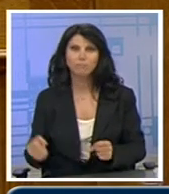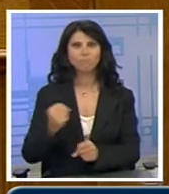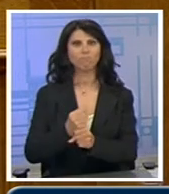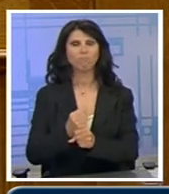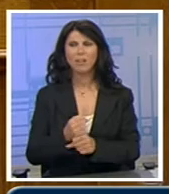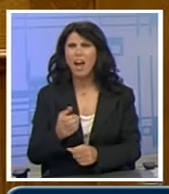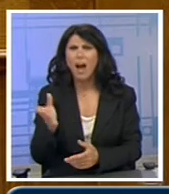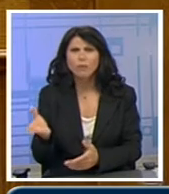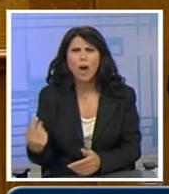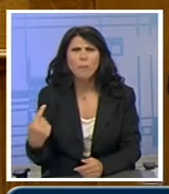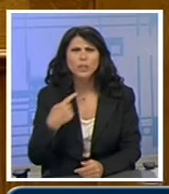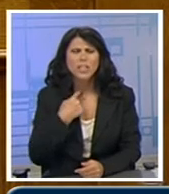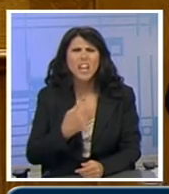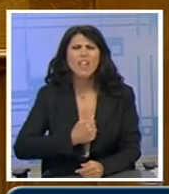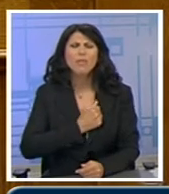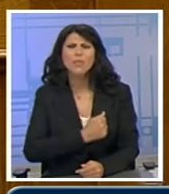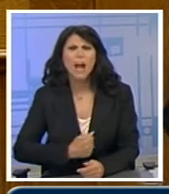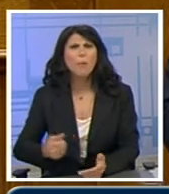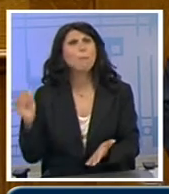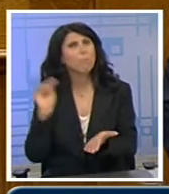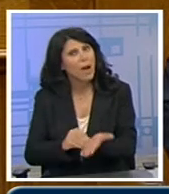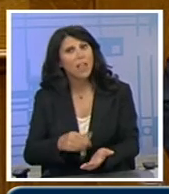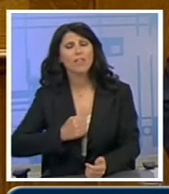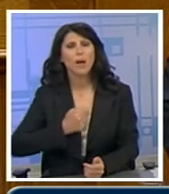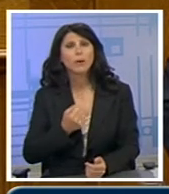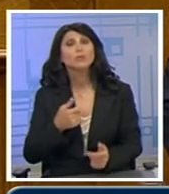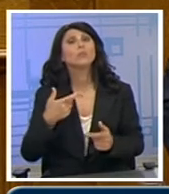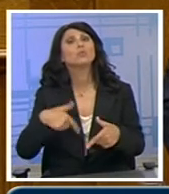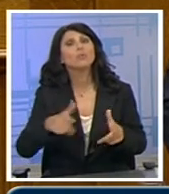ακόμη δράμα για τον πιο αδύναμο Έλληνα πολίτη.